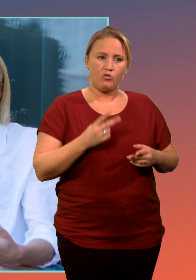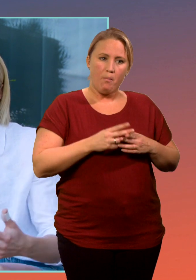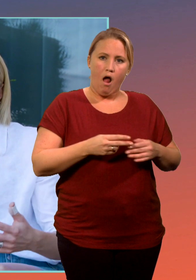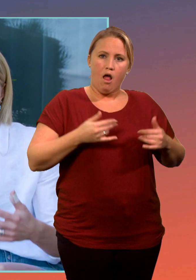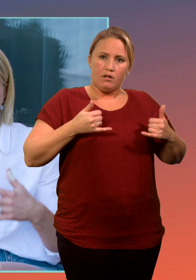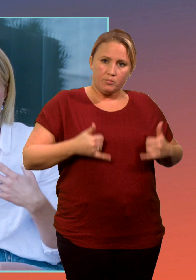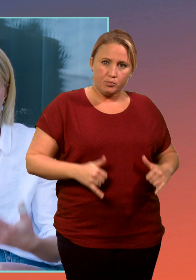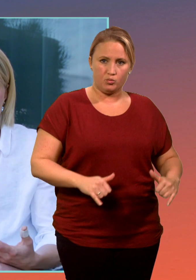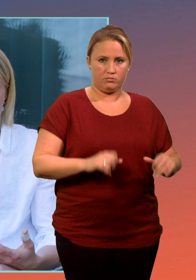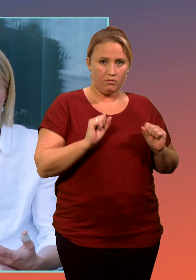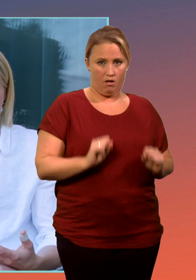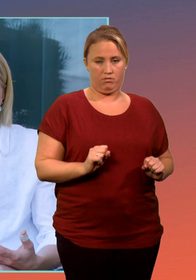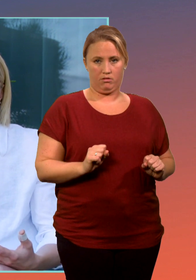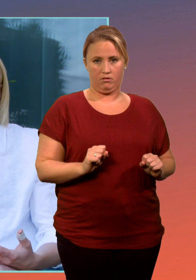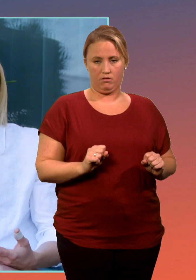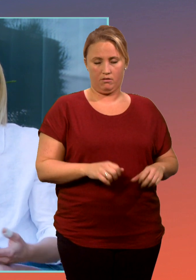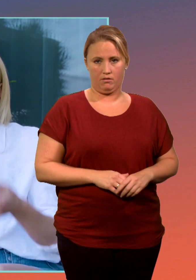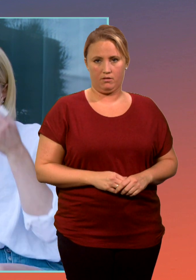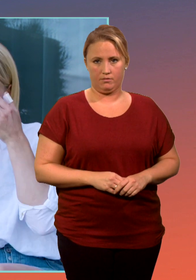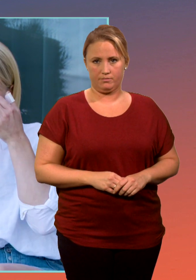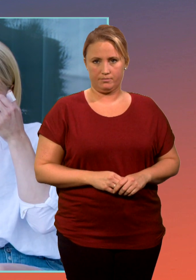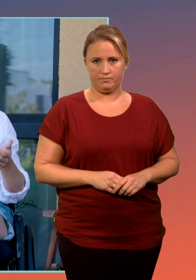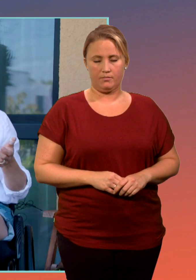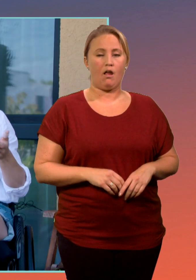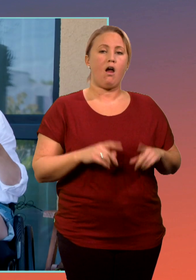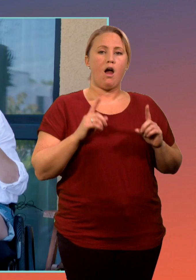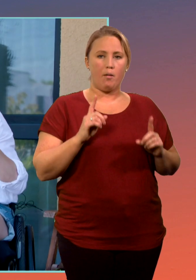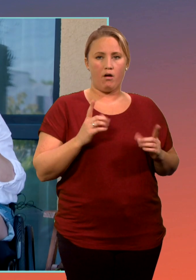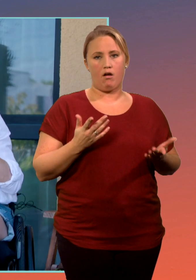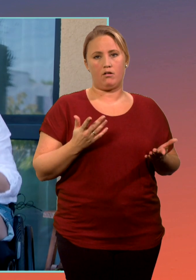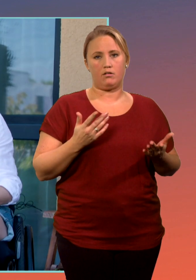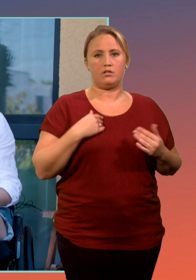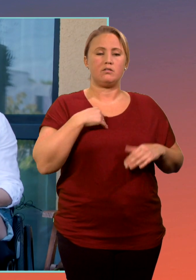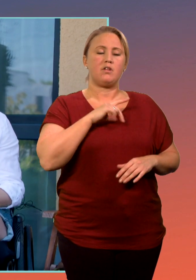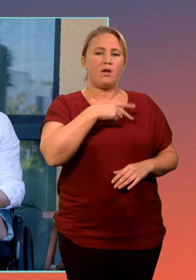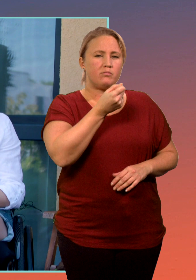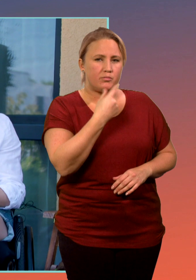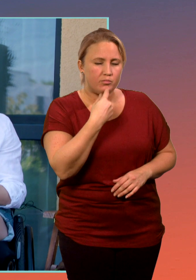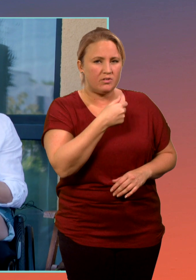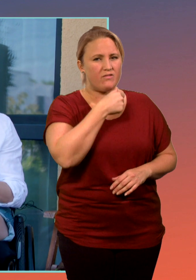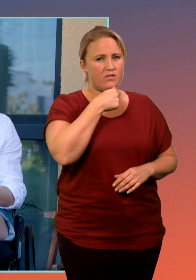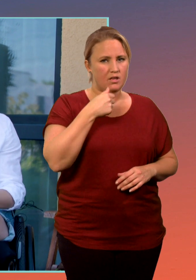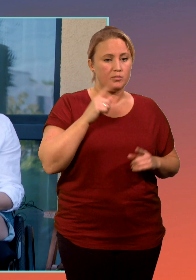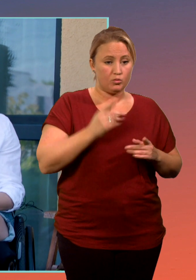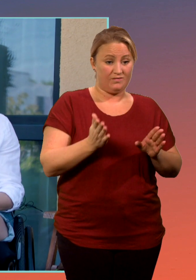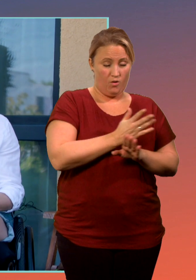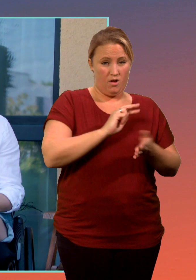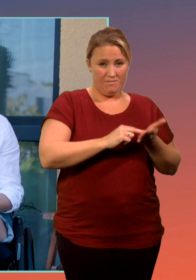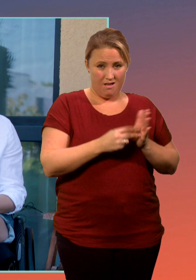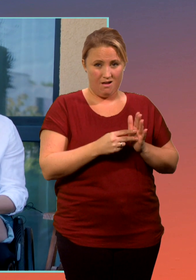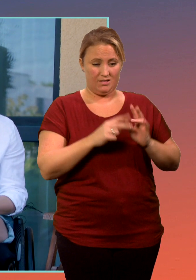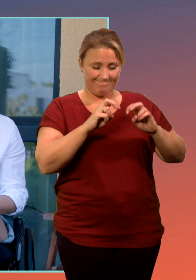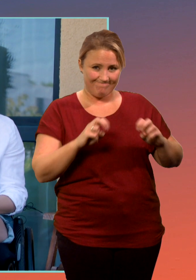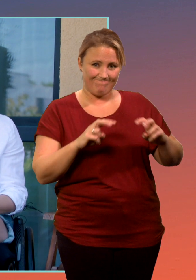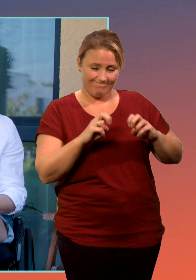einer spontanen Geburt ein Kind geboren haben. Aber ich nehme relativ viele Medikamente. Das muss alles vorher abgeklärt werden und